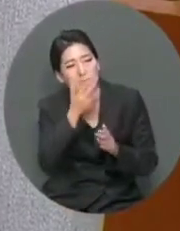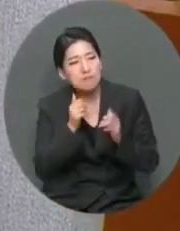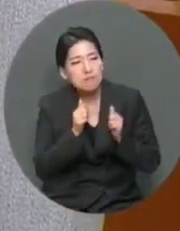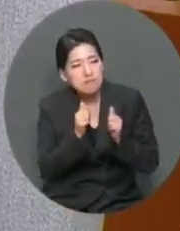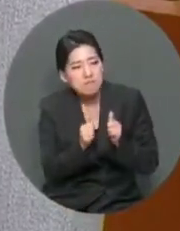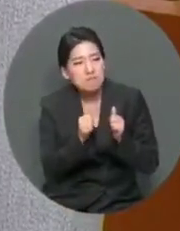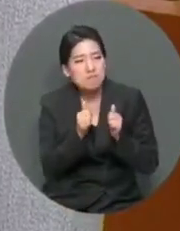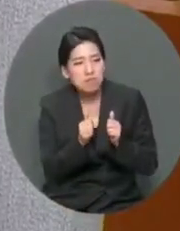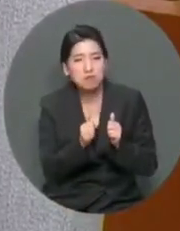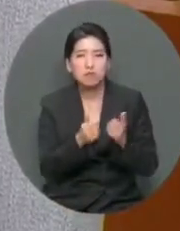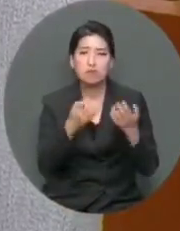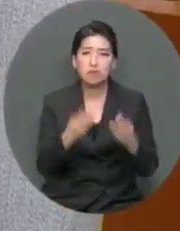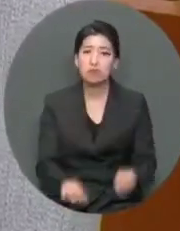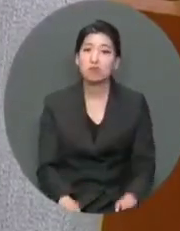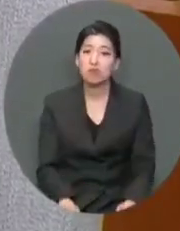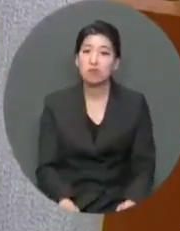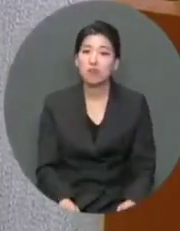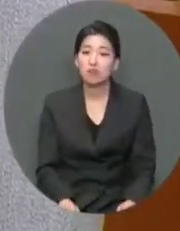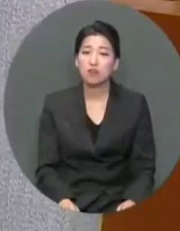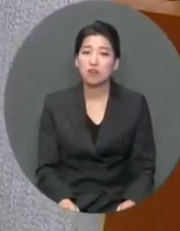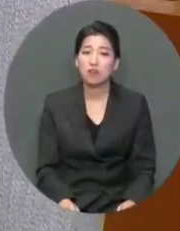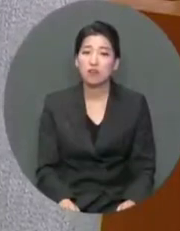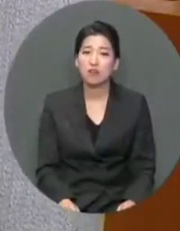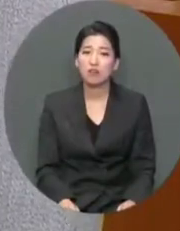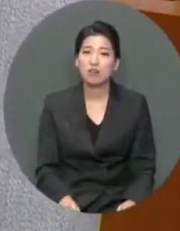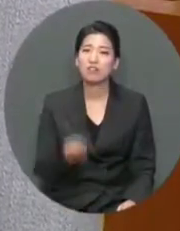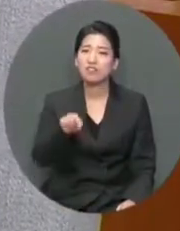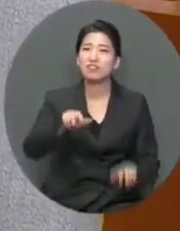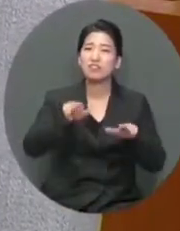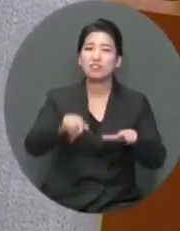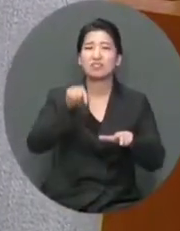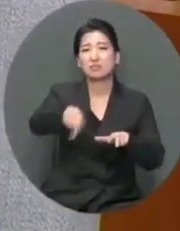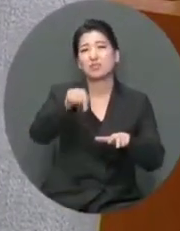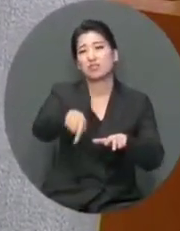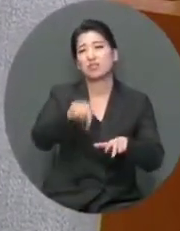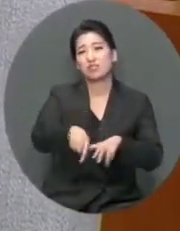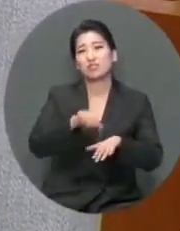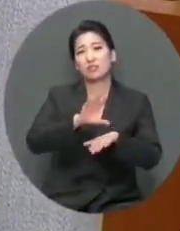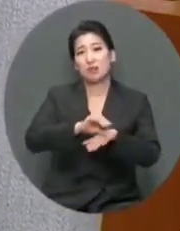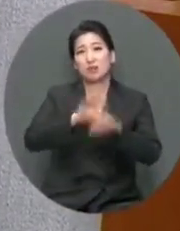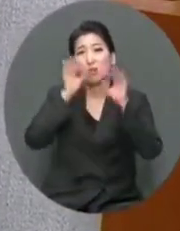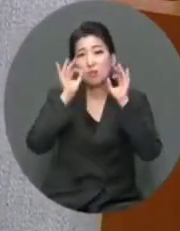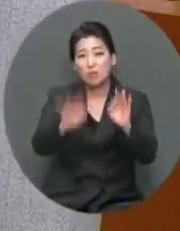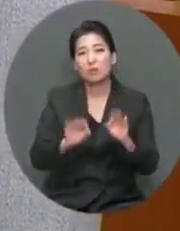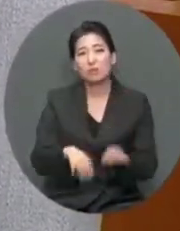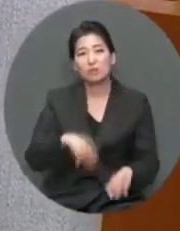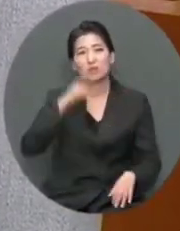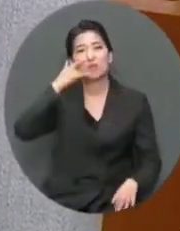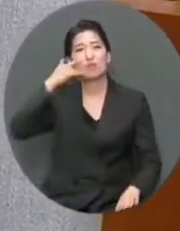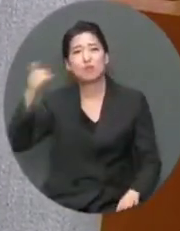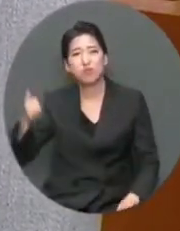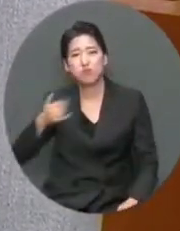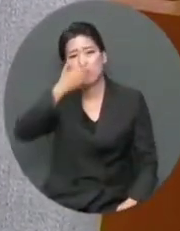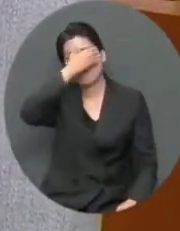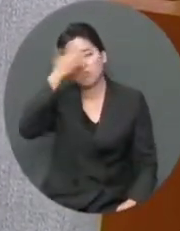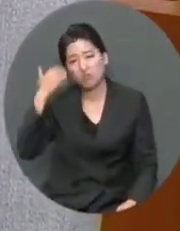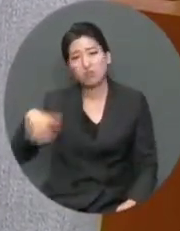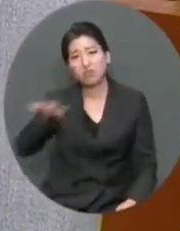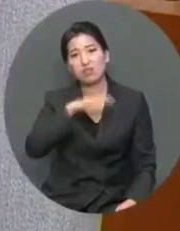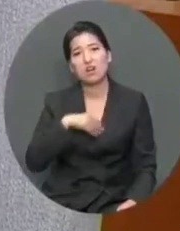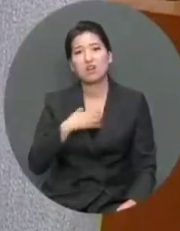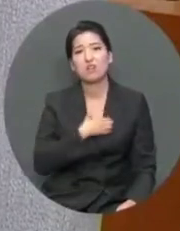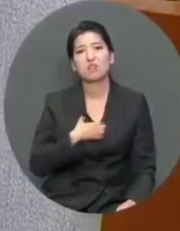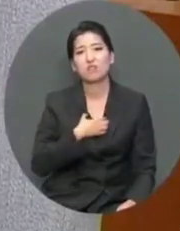후보자님만 속상해하실 일 아닙니다. 이거를 보는 우리 청년들, 우리 국민들, 우리 부모들 다 똑같이 지금 속상했을